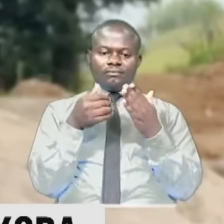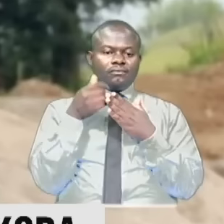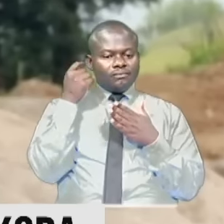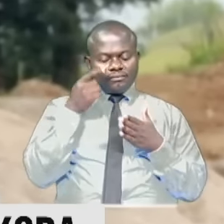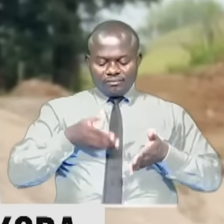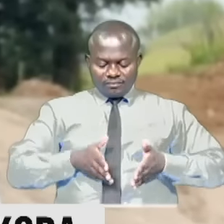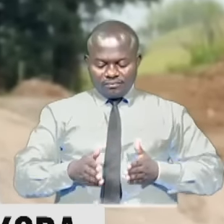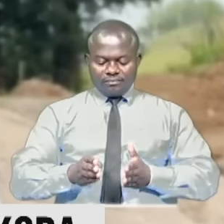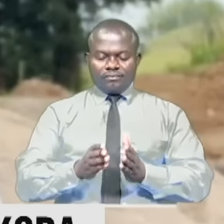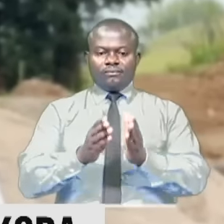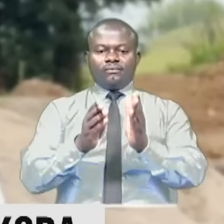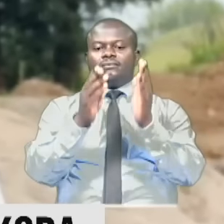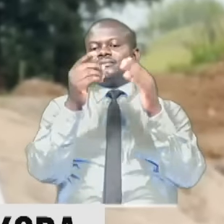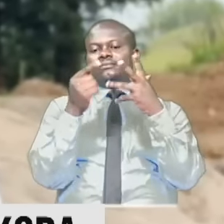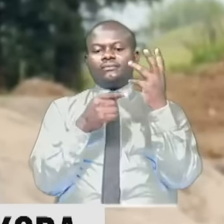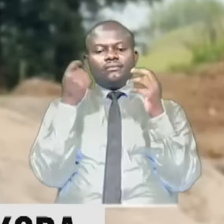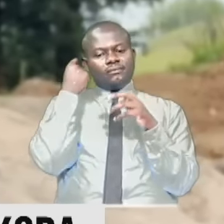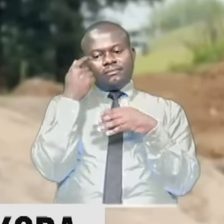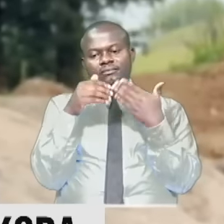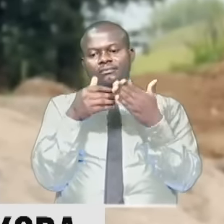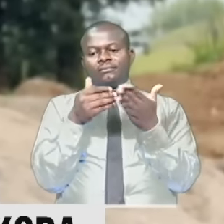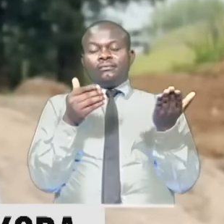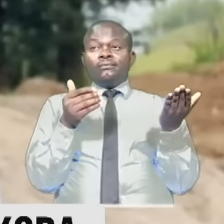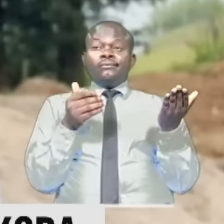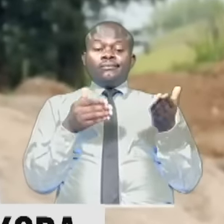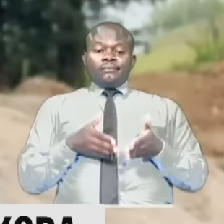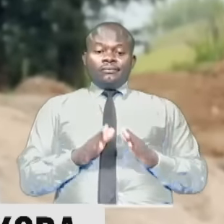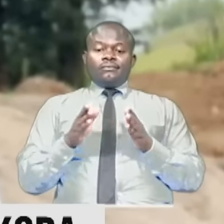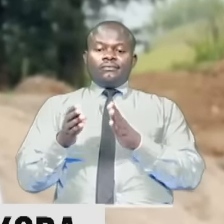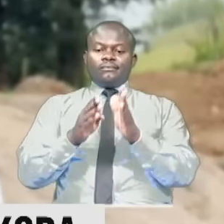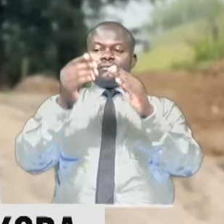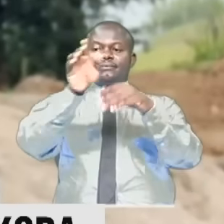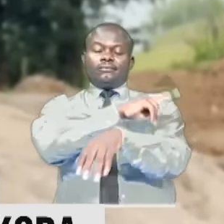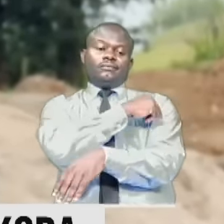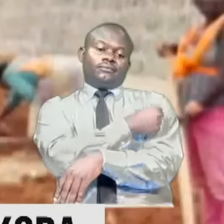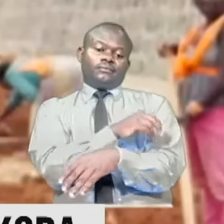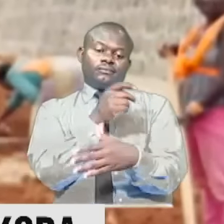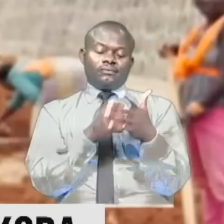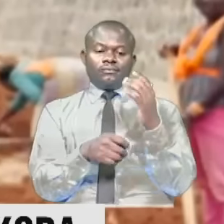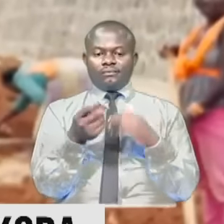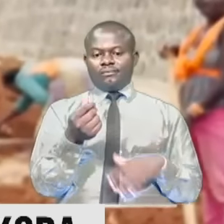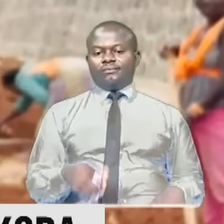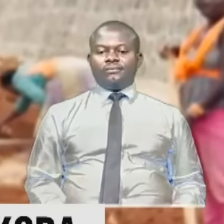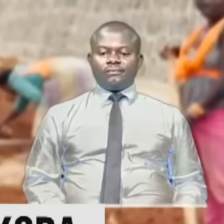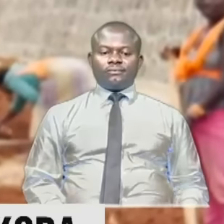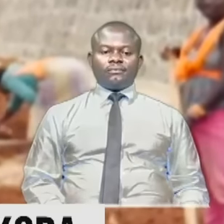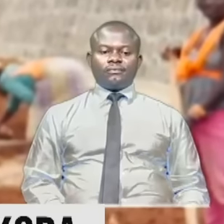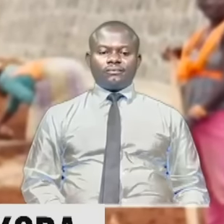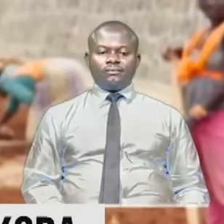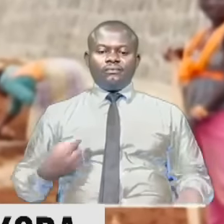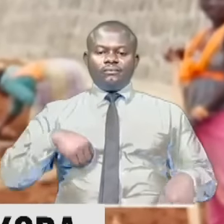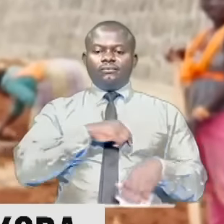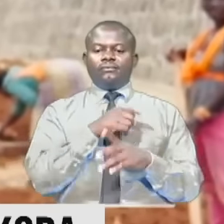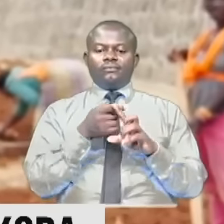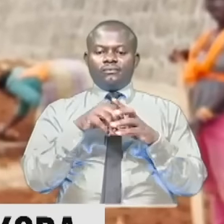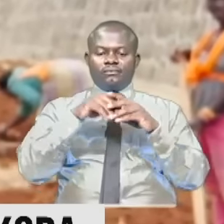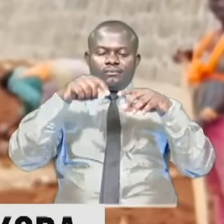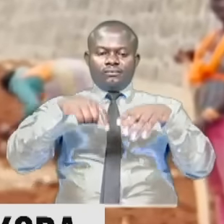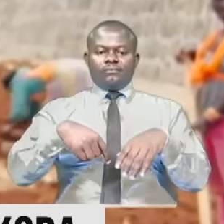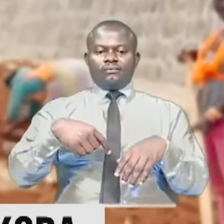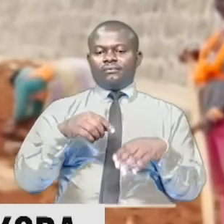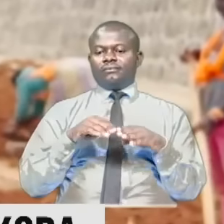nzira habaga igihe tugeze mu nzira usanga byariye mu nzira kugera ku bitaro ugasanga baguciye amande. Twajyaga guheka kuva hano muri